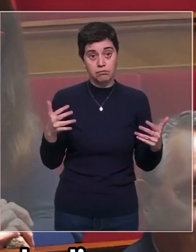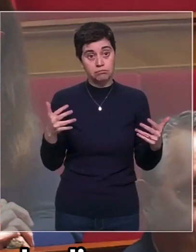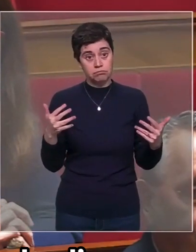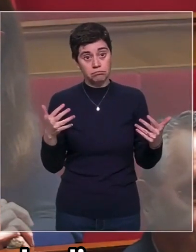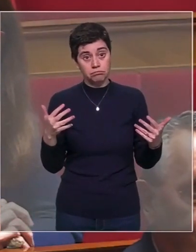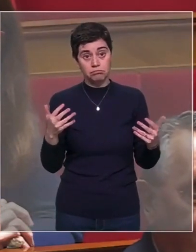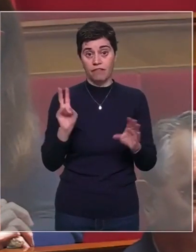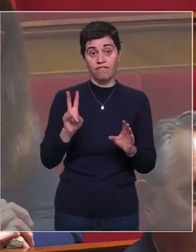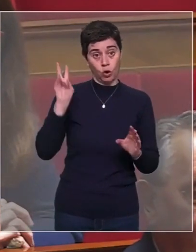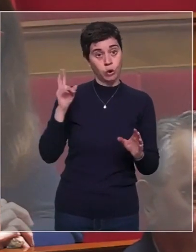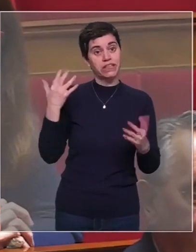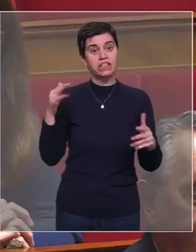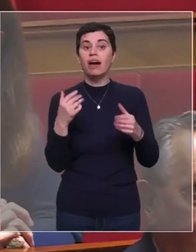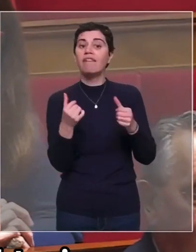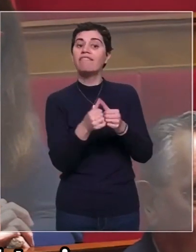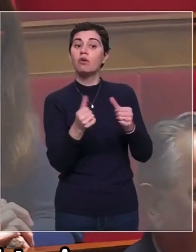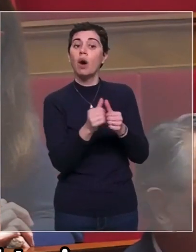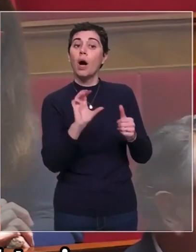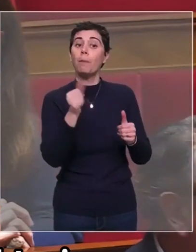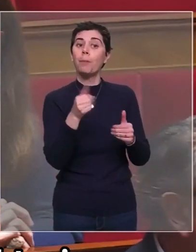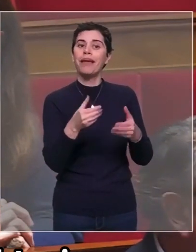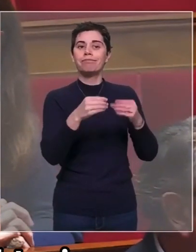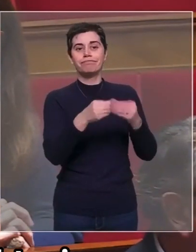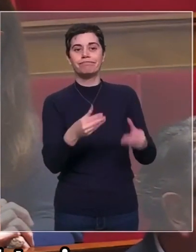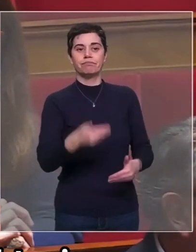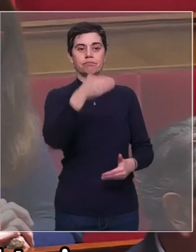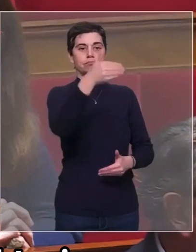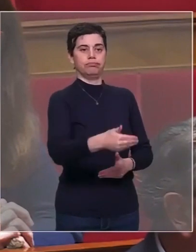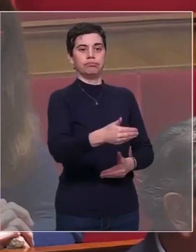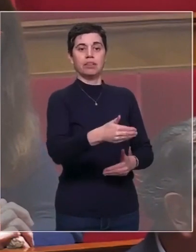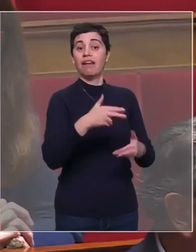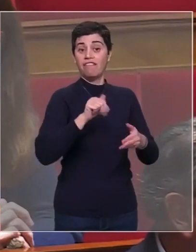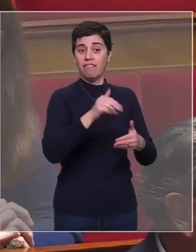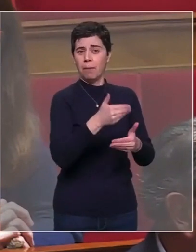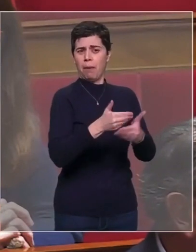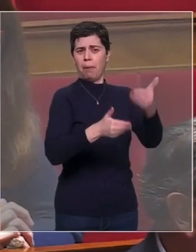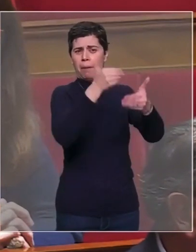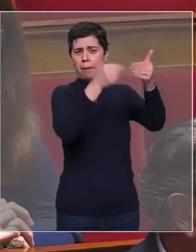pierre vendredi. Monsieur le ministre, comment comptez-vous concrètement obtenir